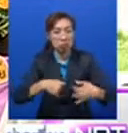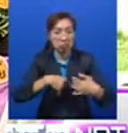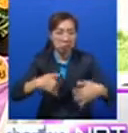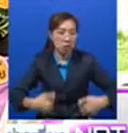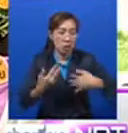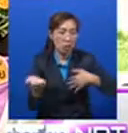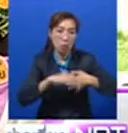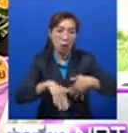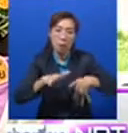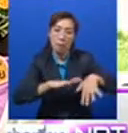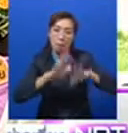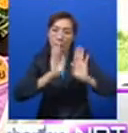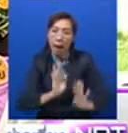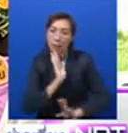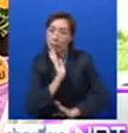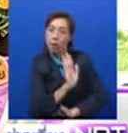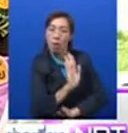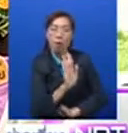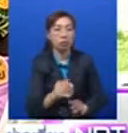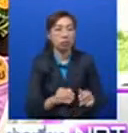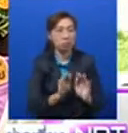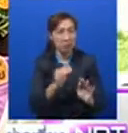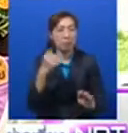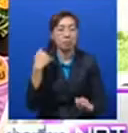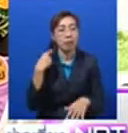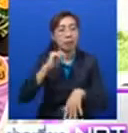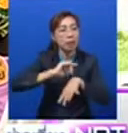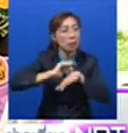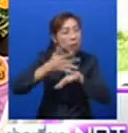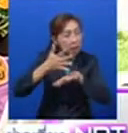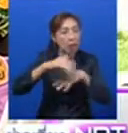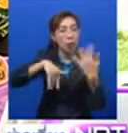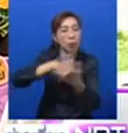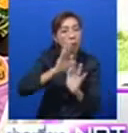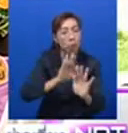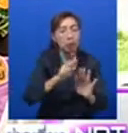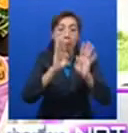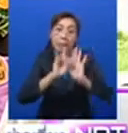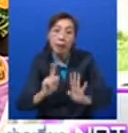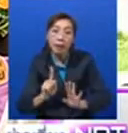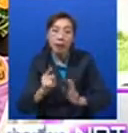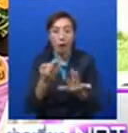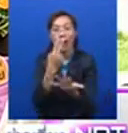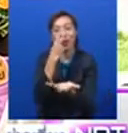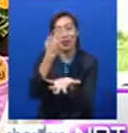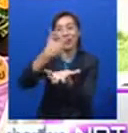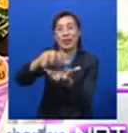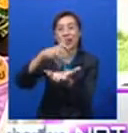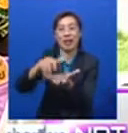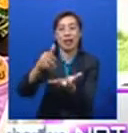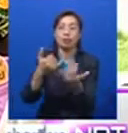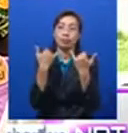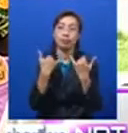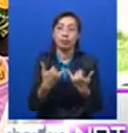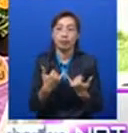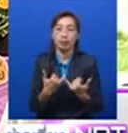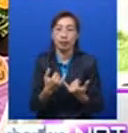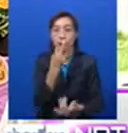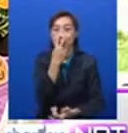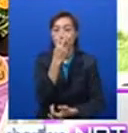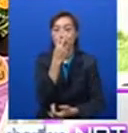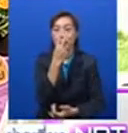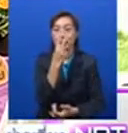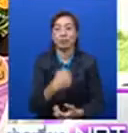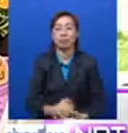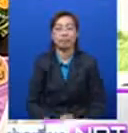ป็นการท่องเที่ยวอย่างรู้คุณค่าธรรมชาติด้วยแต่ว่าบรรยากาศจะเป็นอย่างไรนะคะเดี๋ยวไปติดตามจากรายงานของคุณวิจิตต